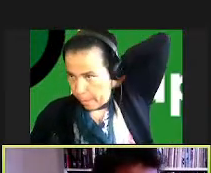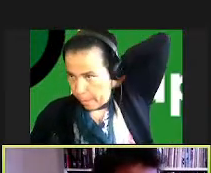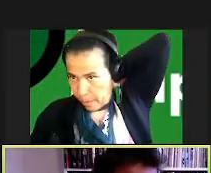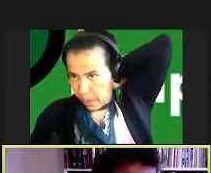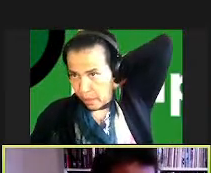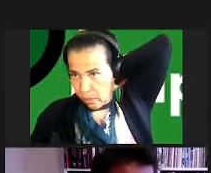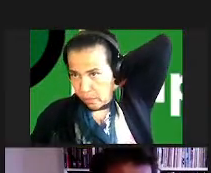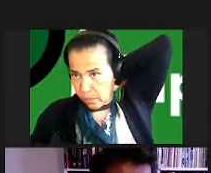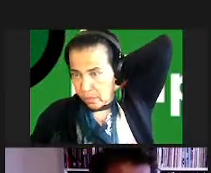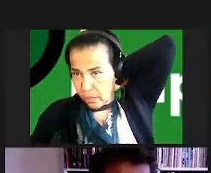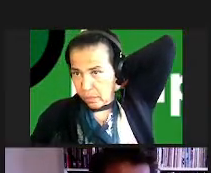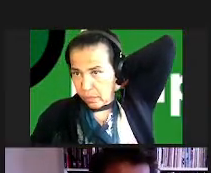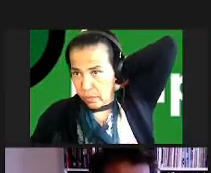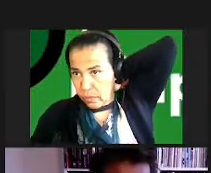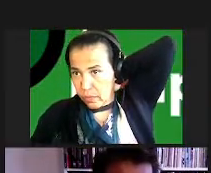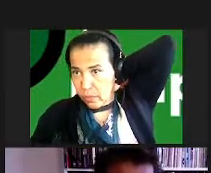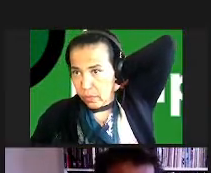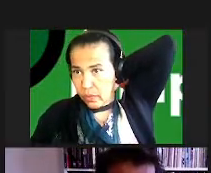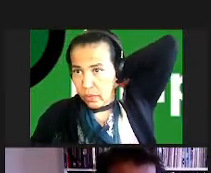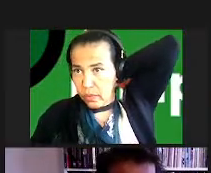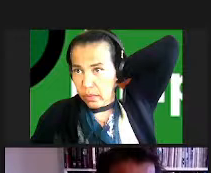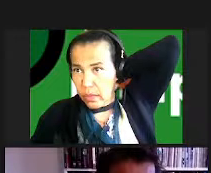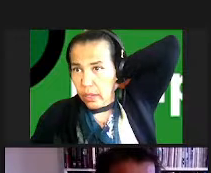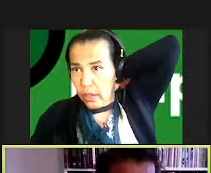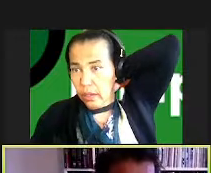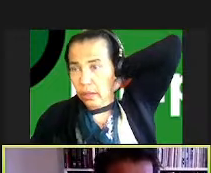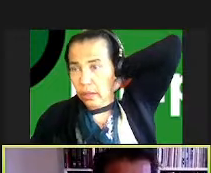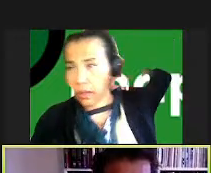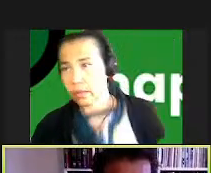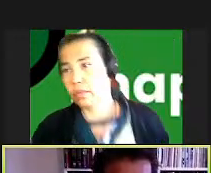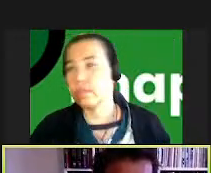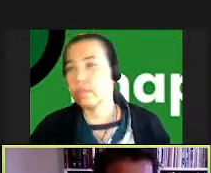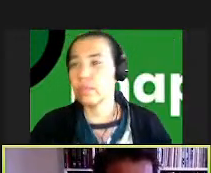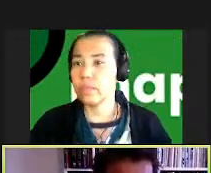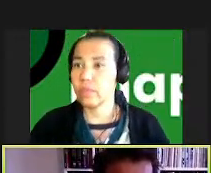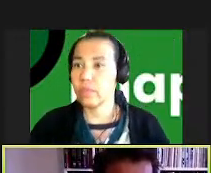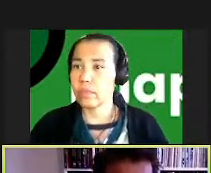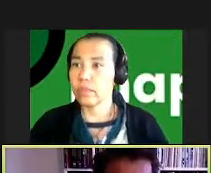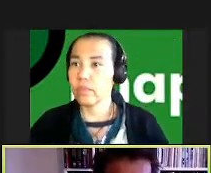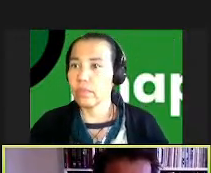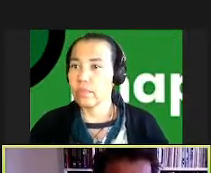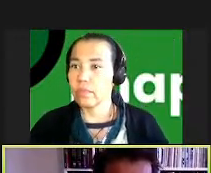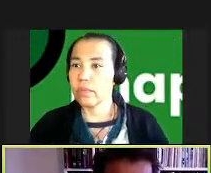On ne t'entend plus, Osmany. OK. Ça y est, je pense c'est que... bon. Sinon,